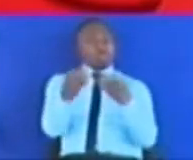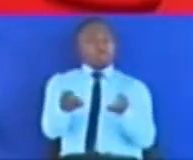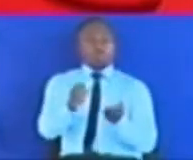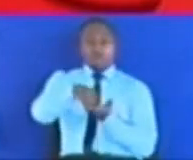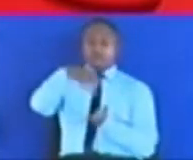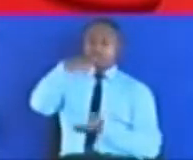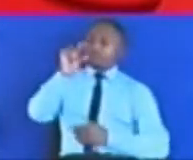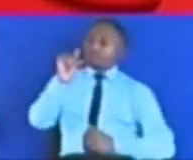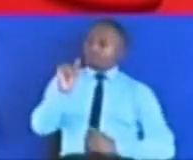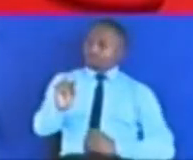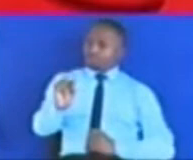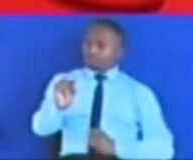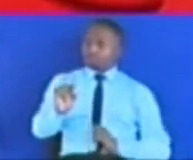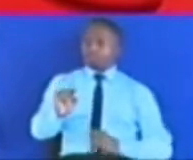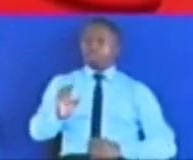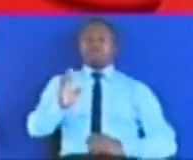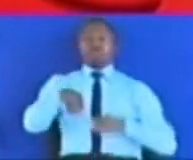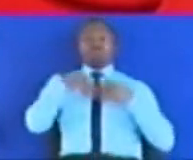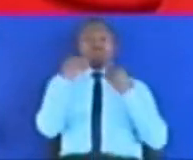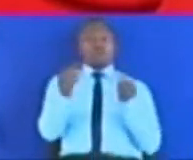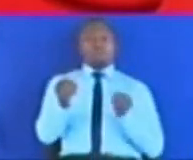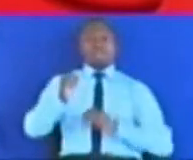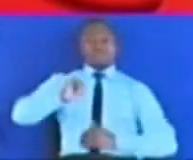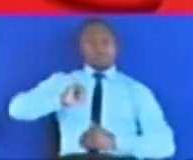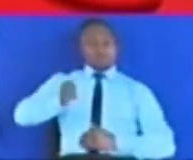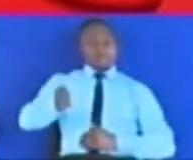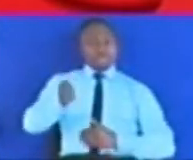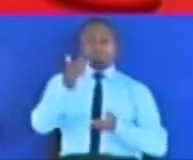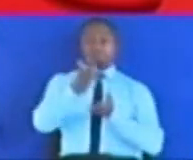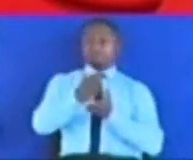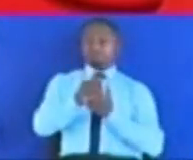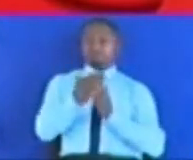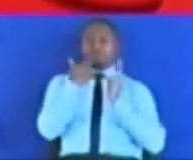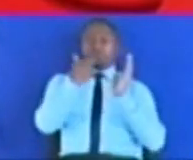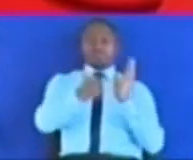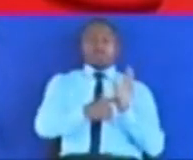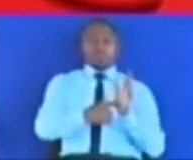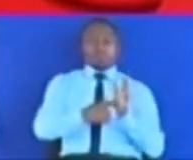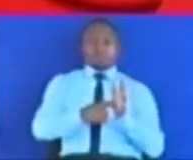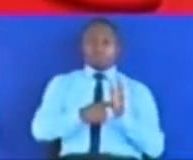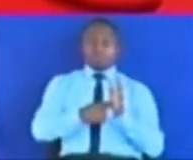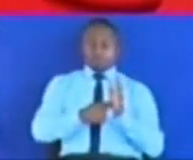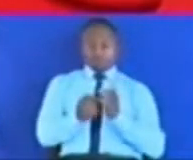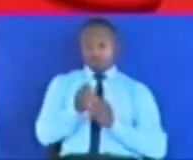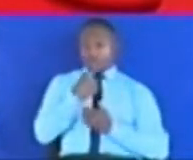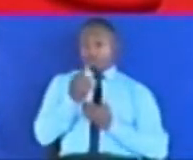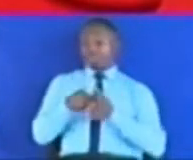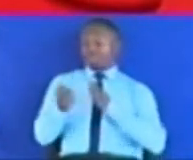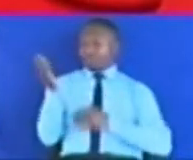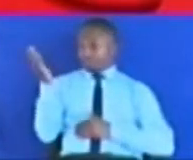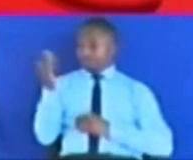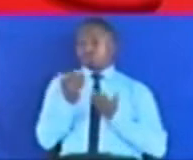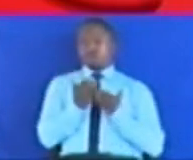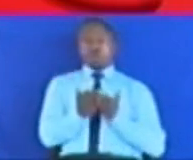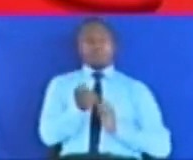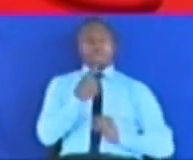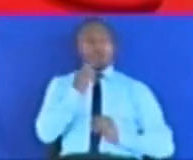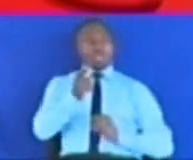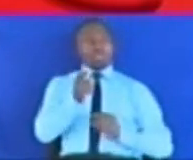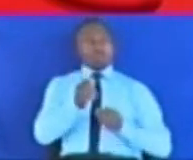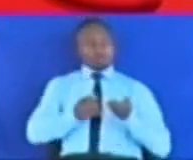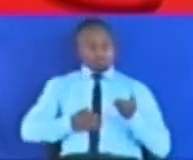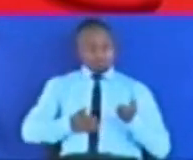nafuu, ziweze kupewa vibali ambavyo vinastahiki. Mfano hiyo fight exponent. Asante sana. Tunaomba hiyo dawa